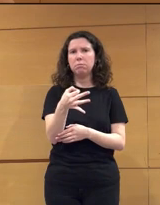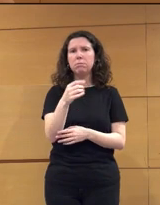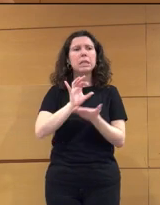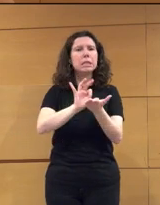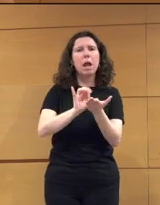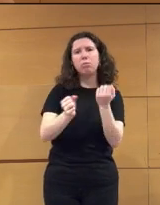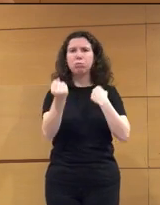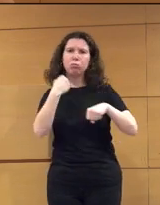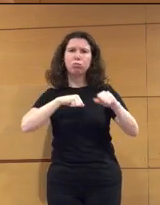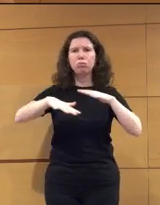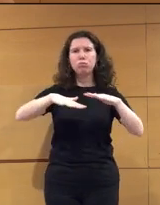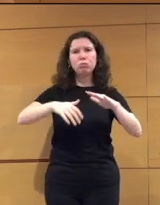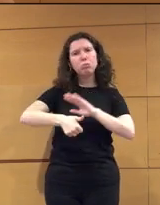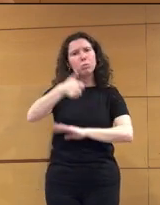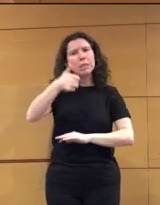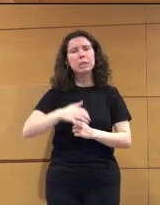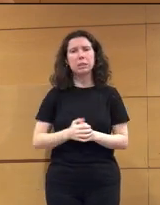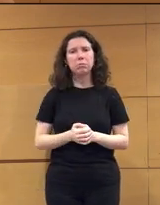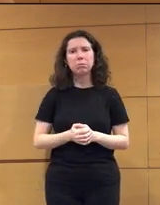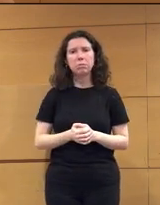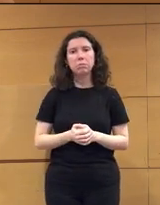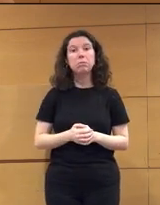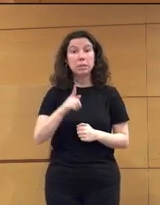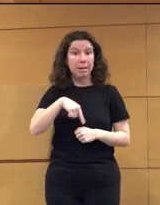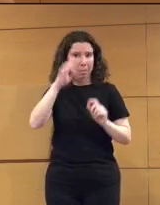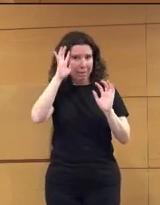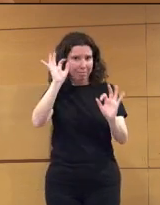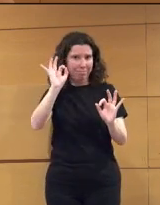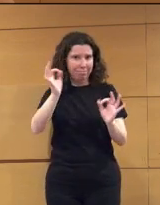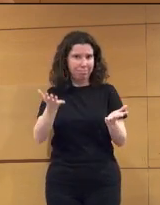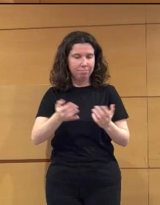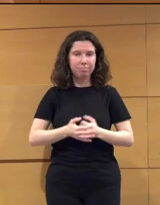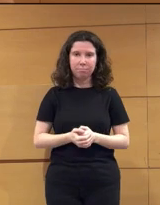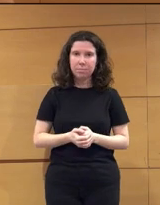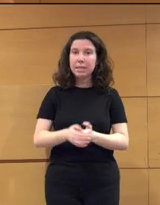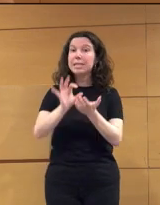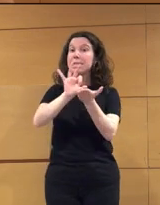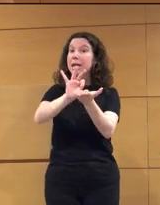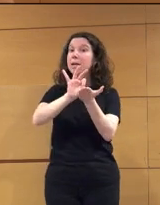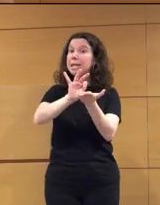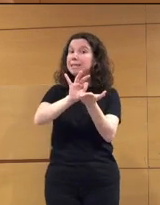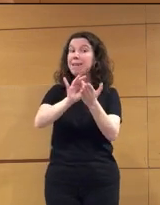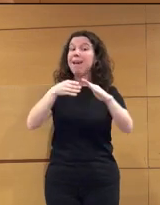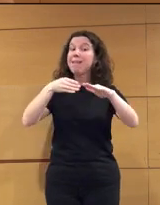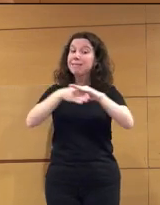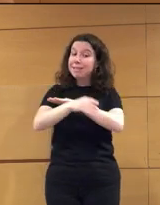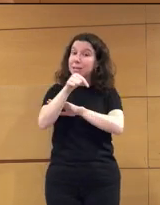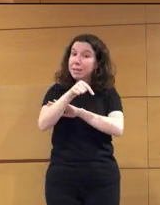proactius, etc., però, evidentment, i sobretot, serveis més accessibles